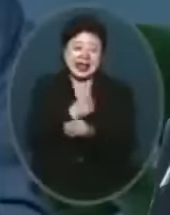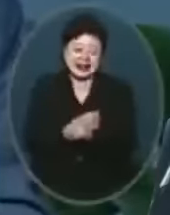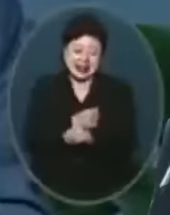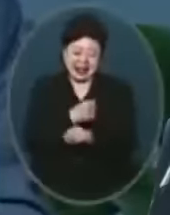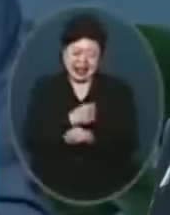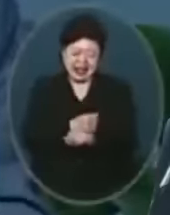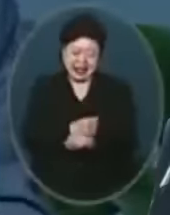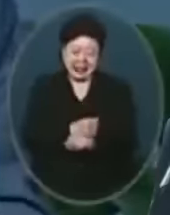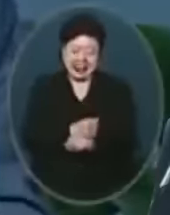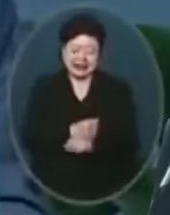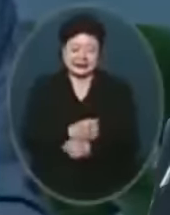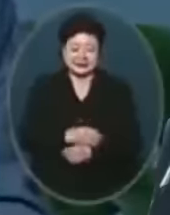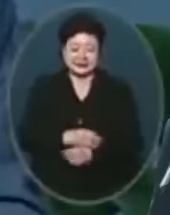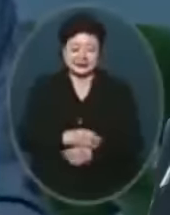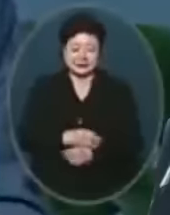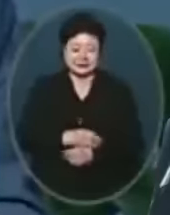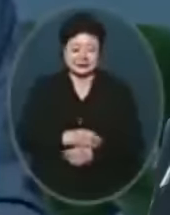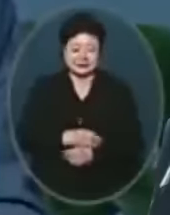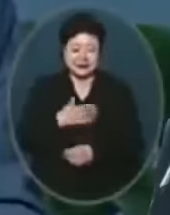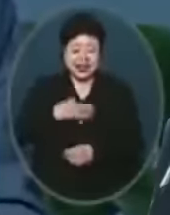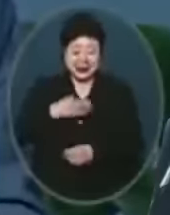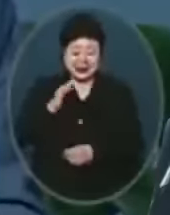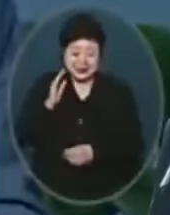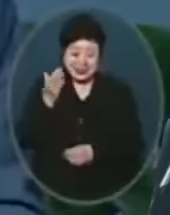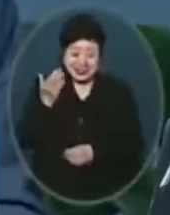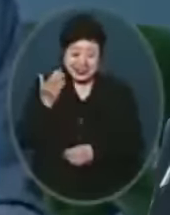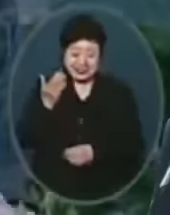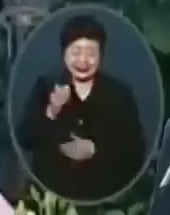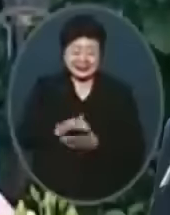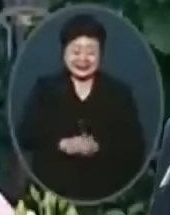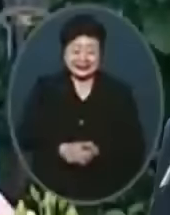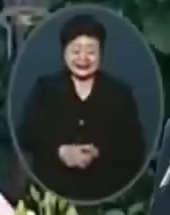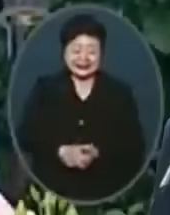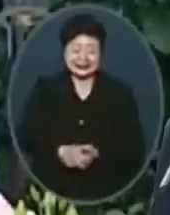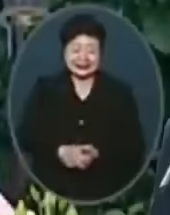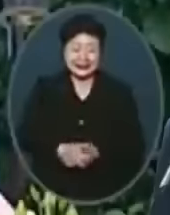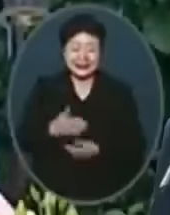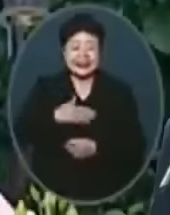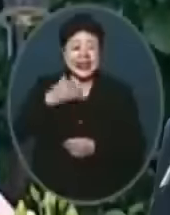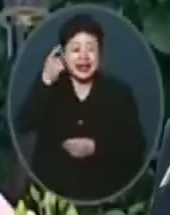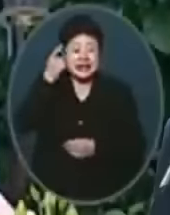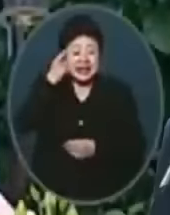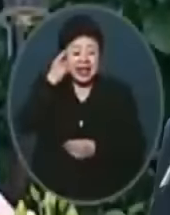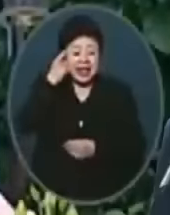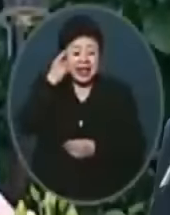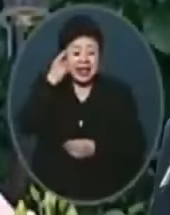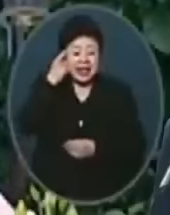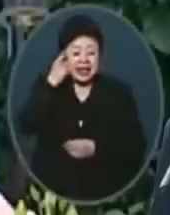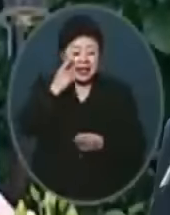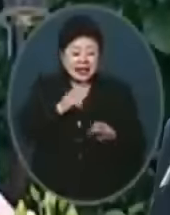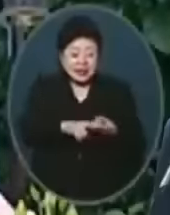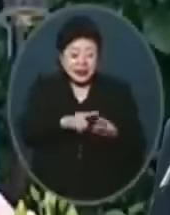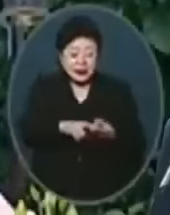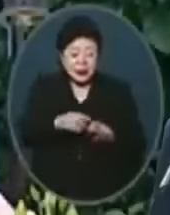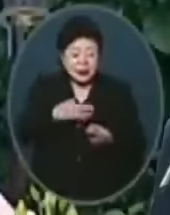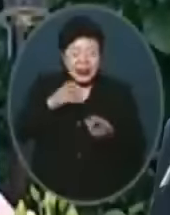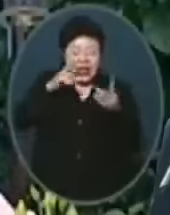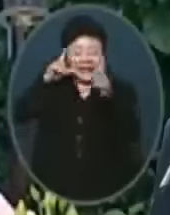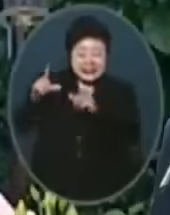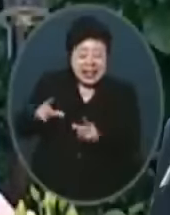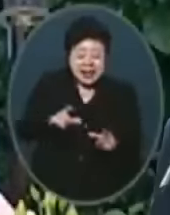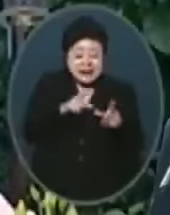지배한다는 것을 우리가 꼭 알아야 되는 것입니다. 내 생각이 어떠하면 나의 삶은